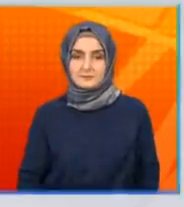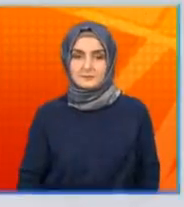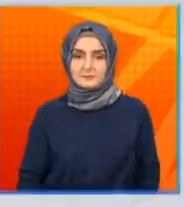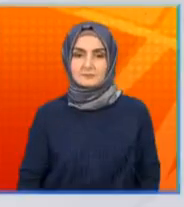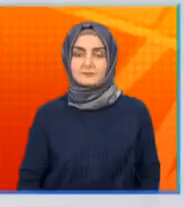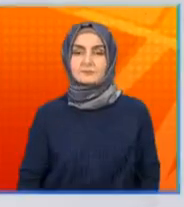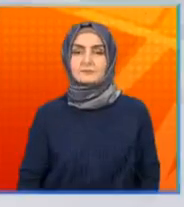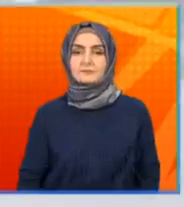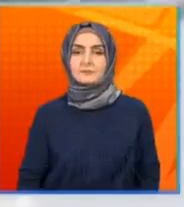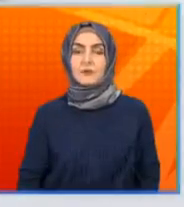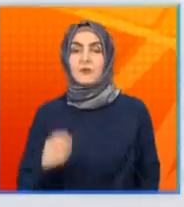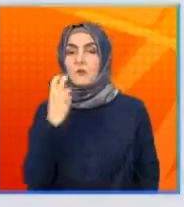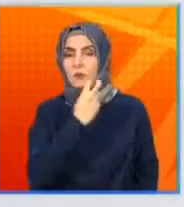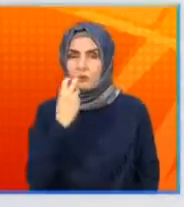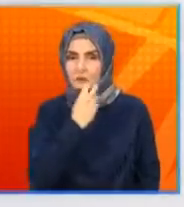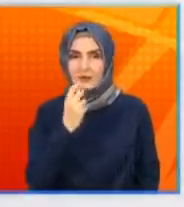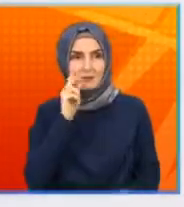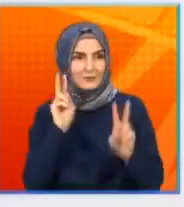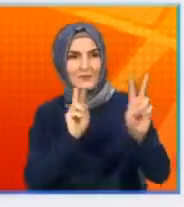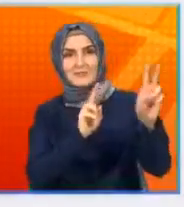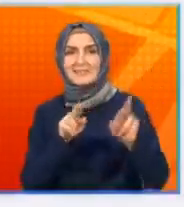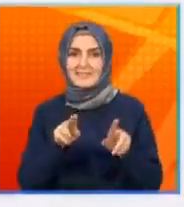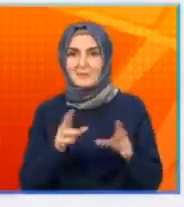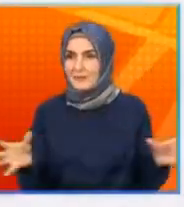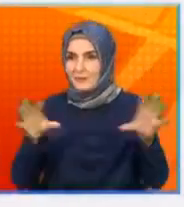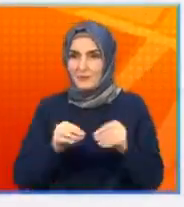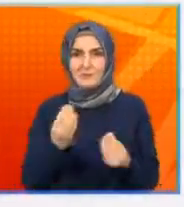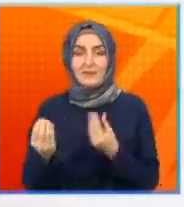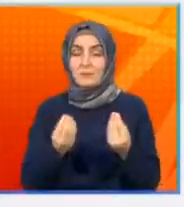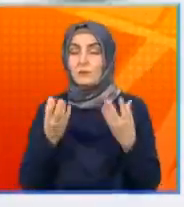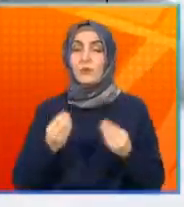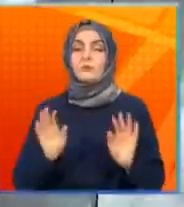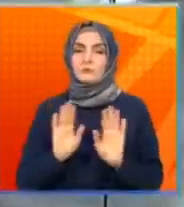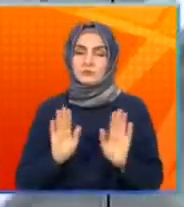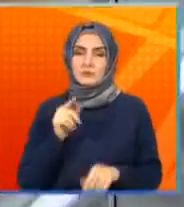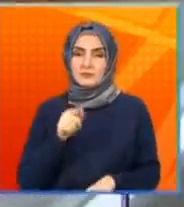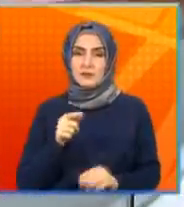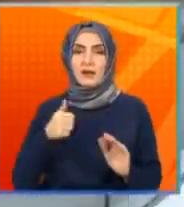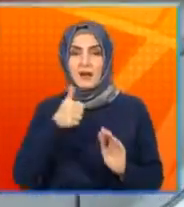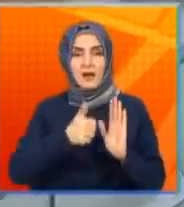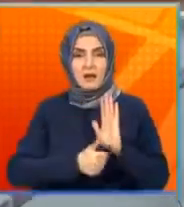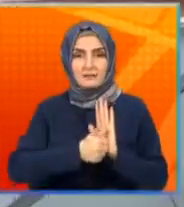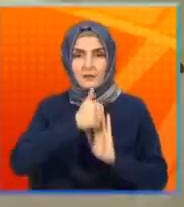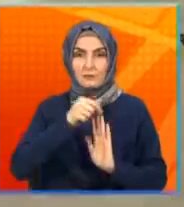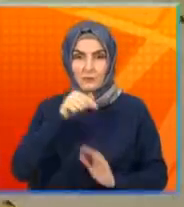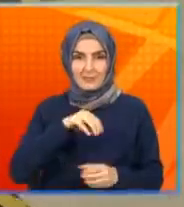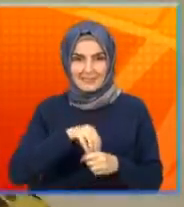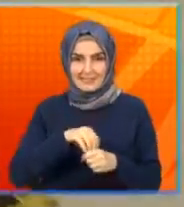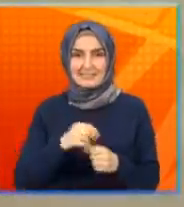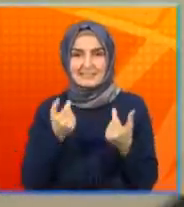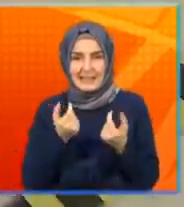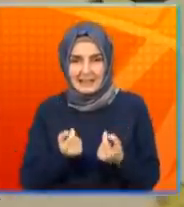içinde olamayacak konser ve Gösteri gibi toplu etkinlikler olmayacak ayrıca asansör kullanımı hem sınırlandırılacak